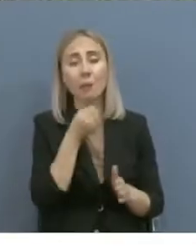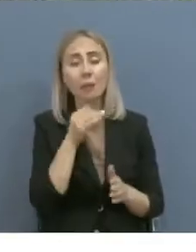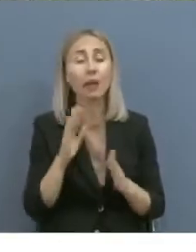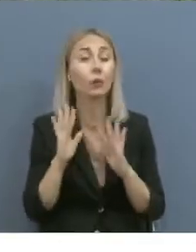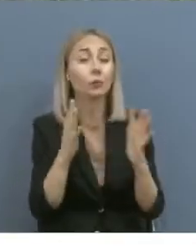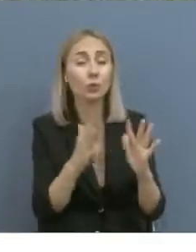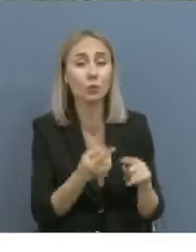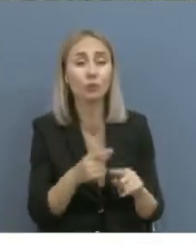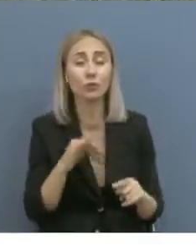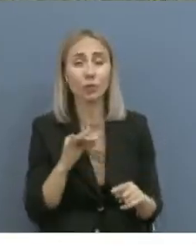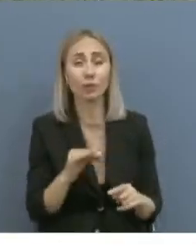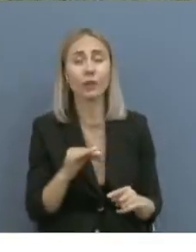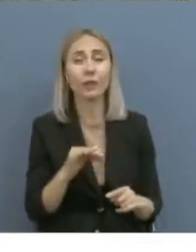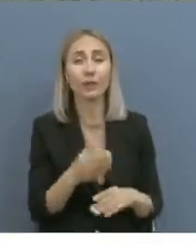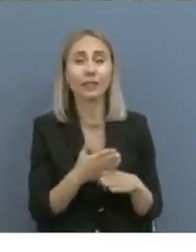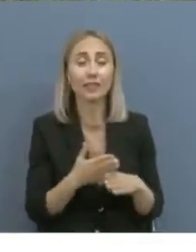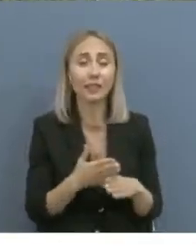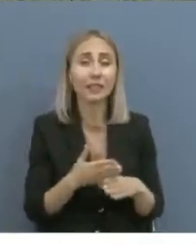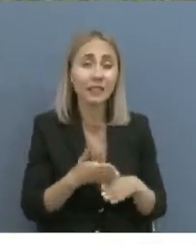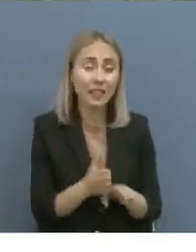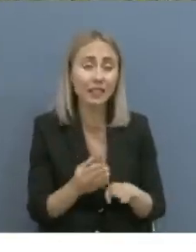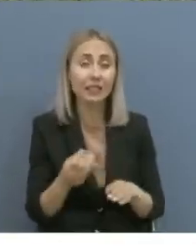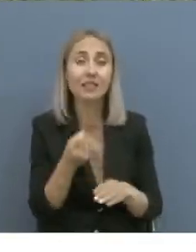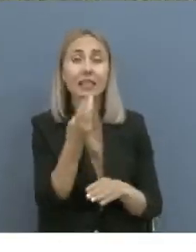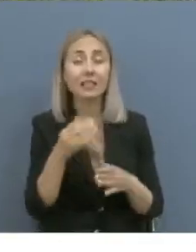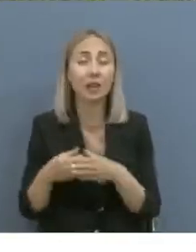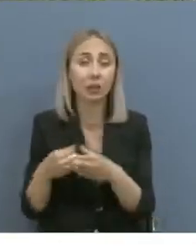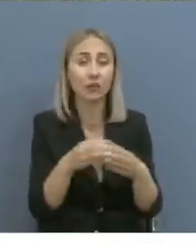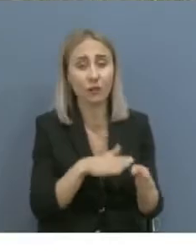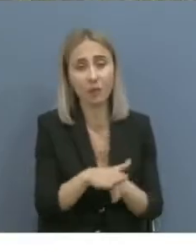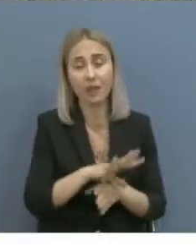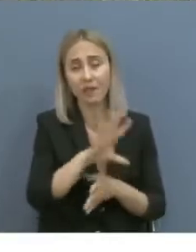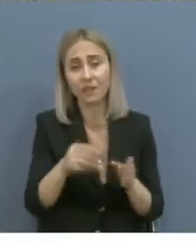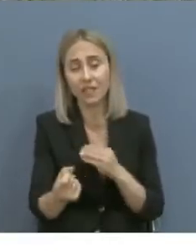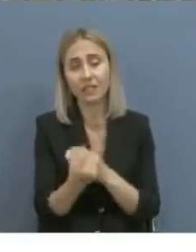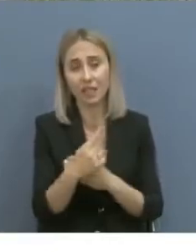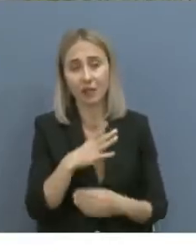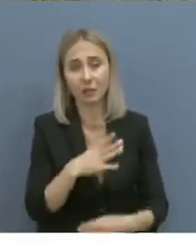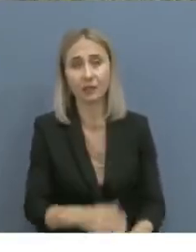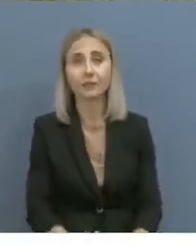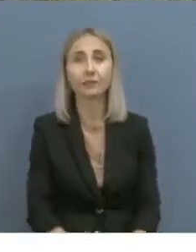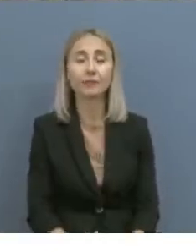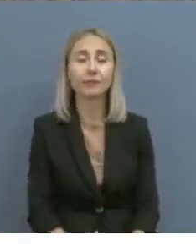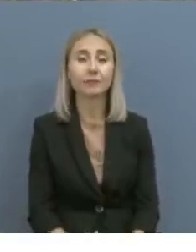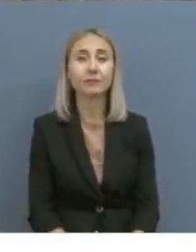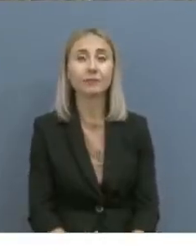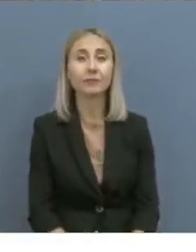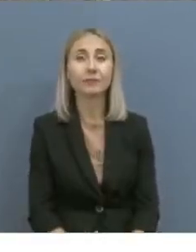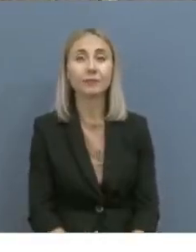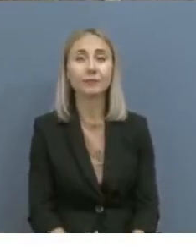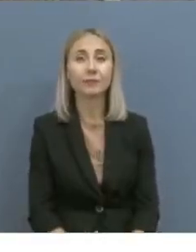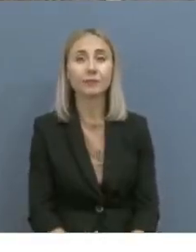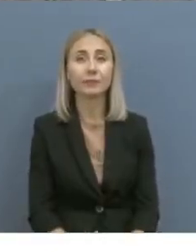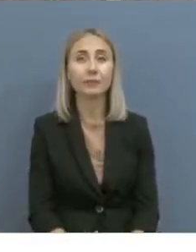бөлінгенбіз. Мен селолық әкімдік және серіктестік кеңсесінің алдындағы гүлзарды күтіп баптаймын.